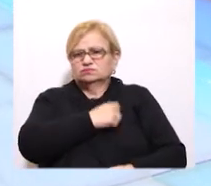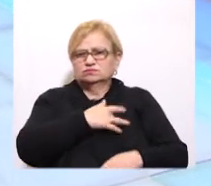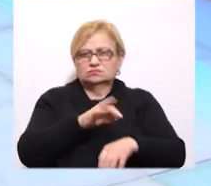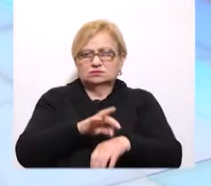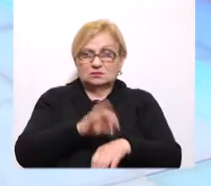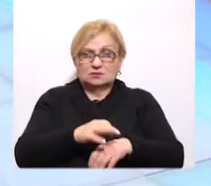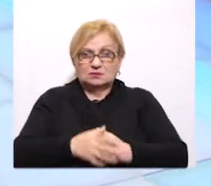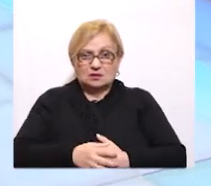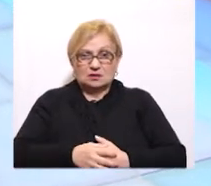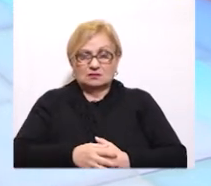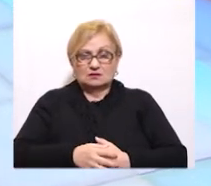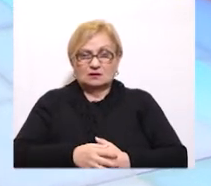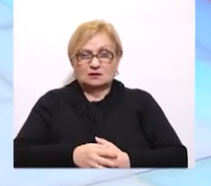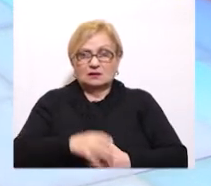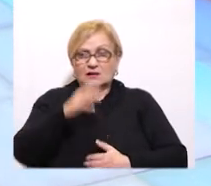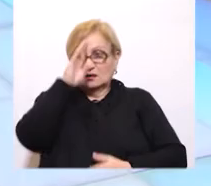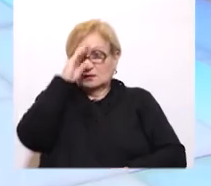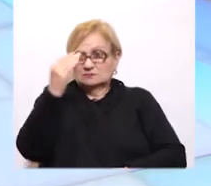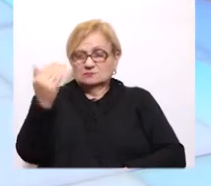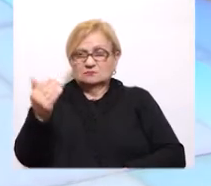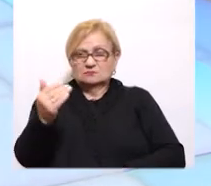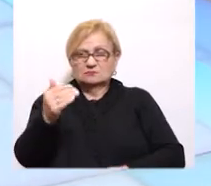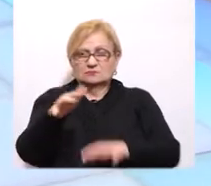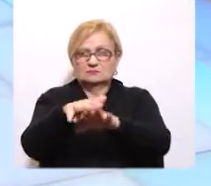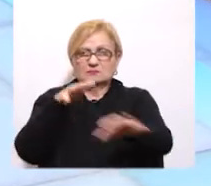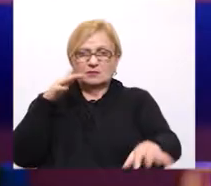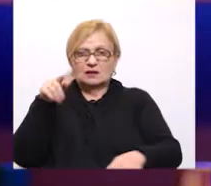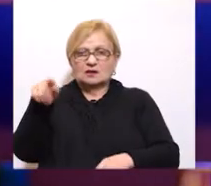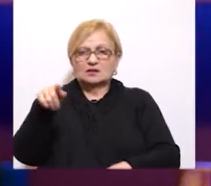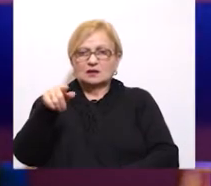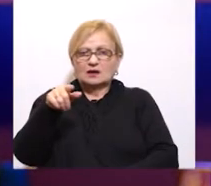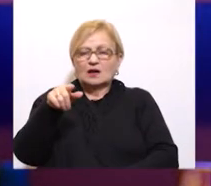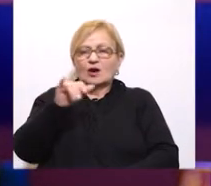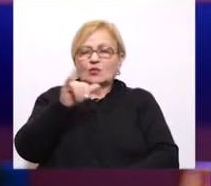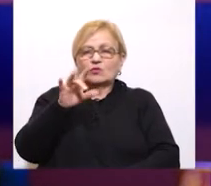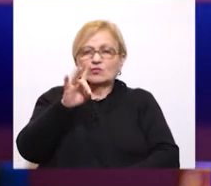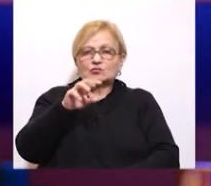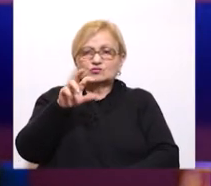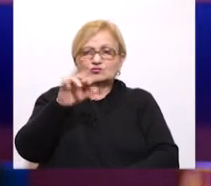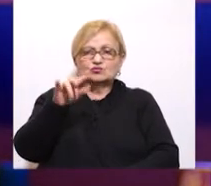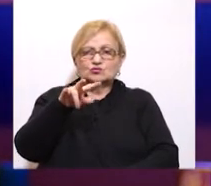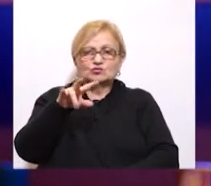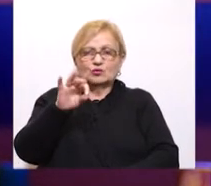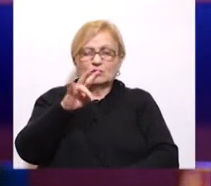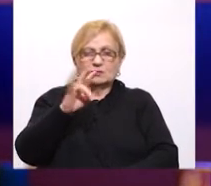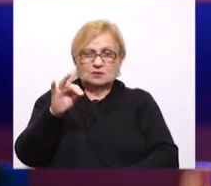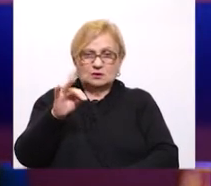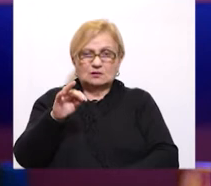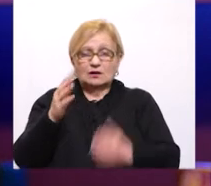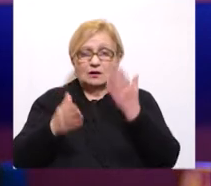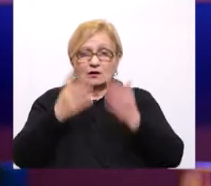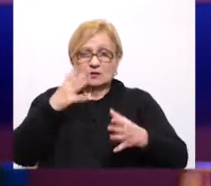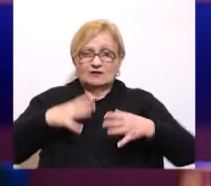იდაგებოდნენ. მტრის ლაშქარში ურჯულონი არიან, მე ბრჭყალებში ვსვამ ამ სიტყვას, და